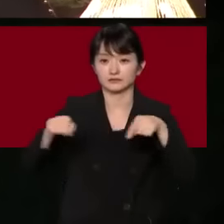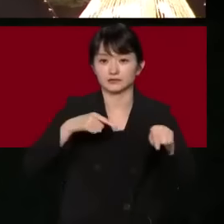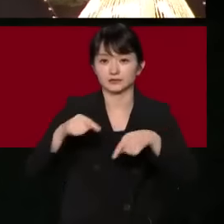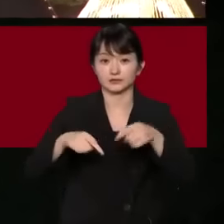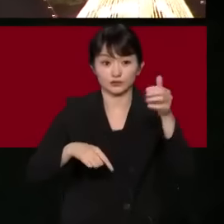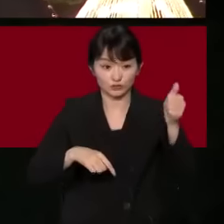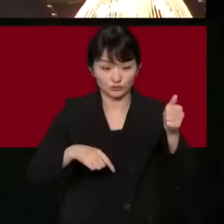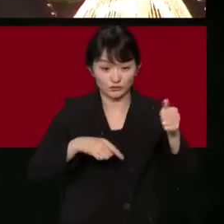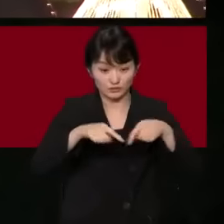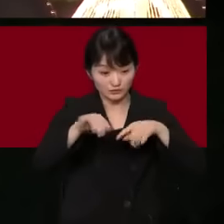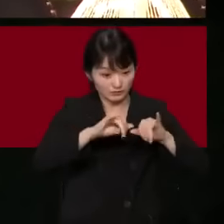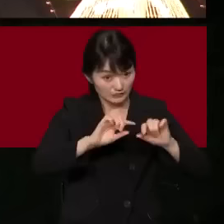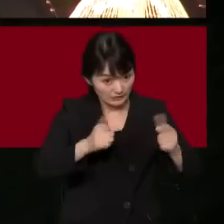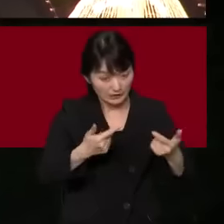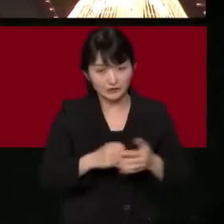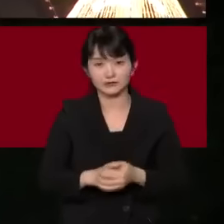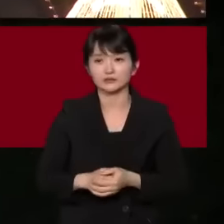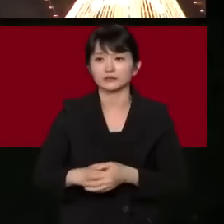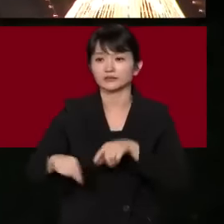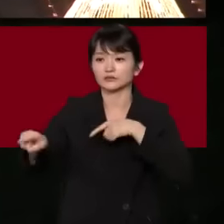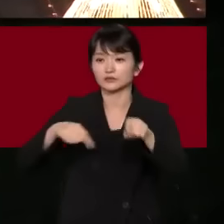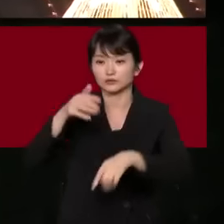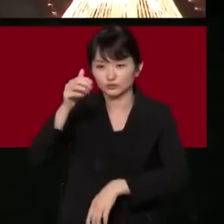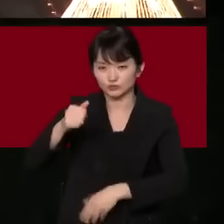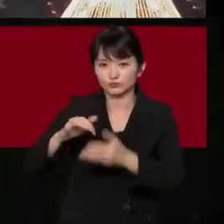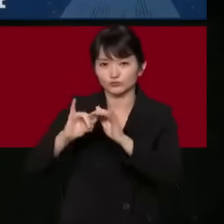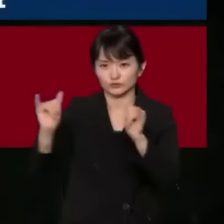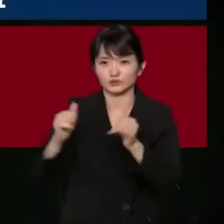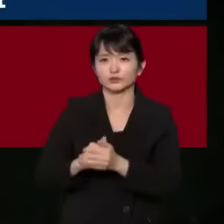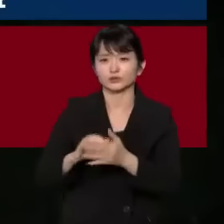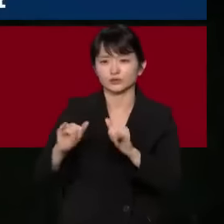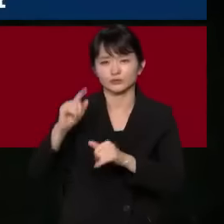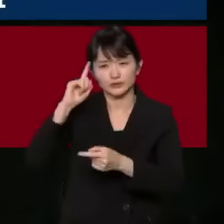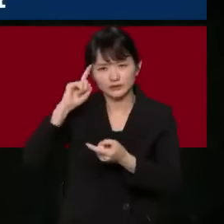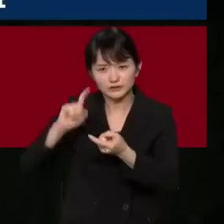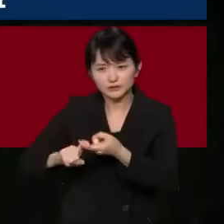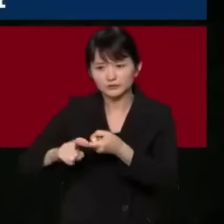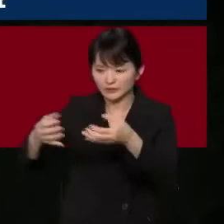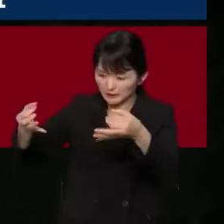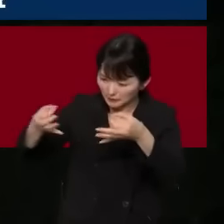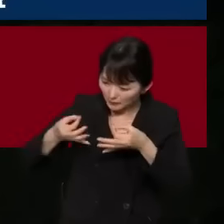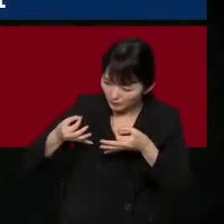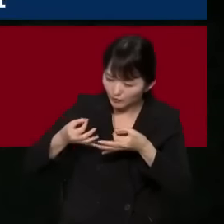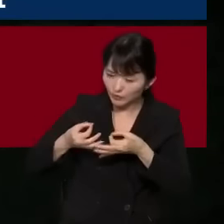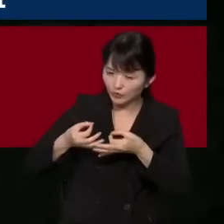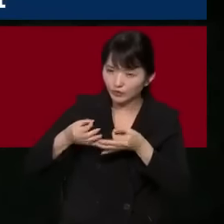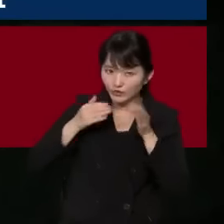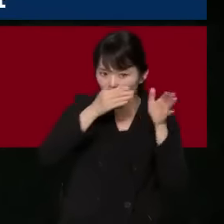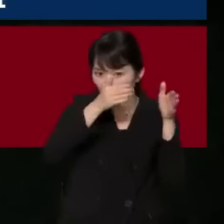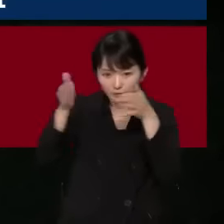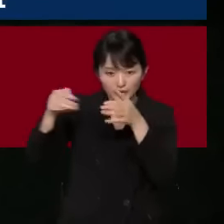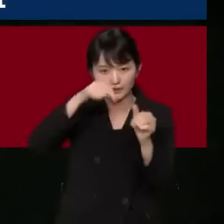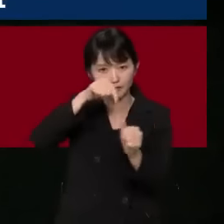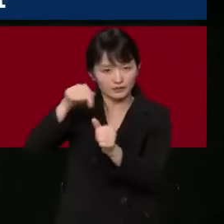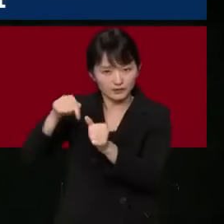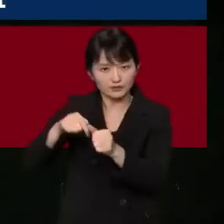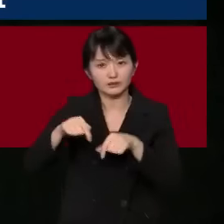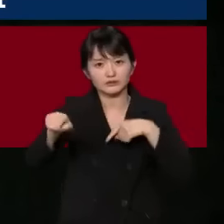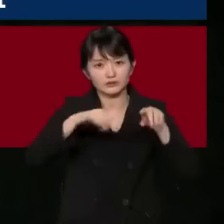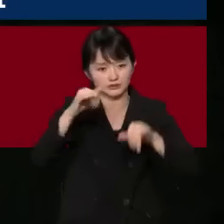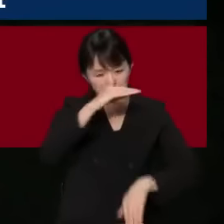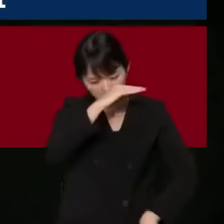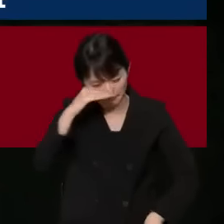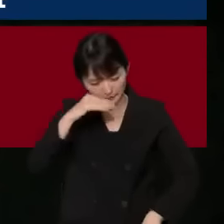정치인이 아닙니다. 국민입니다. 국민들께서 관심 있게 지켜보시면서 방향을 지시해 주셔야지 정치인들도 바르게